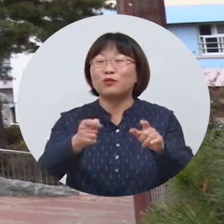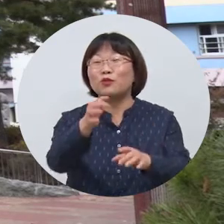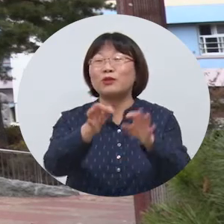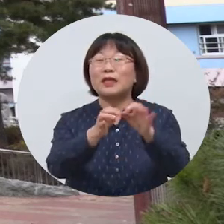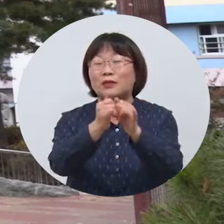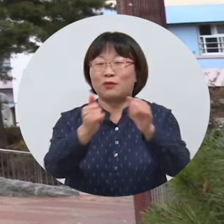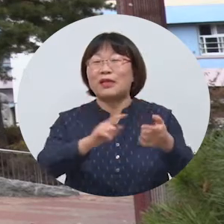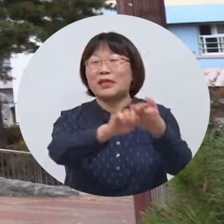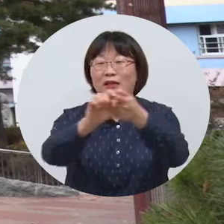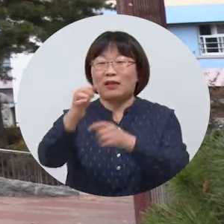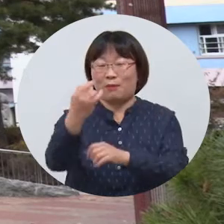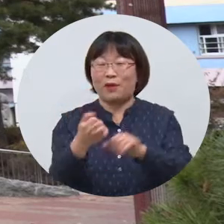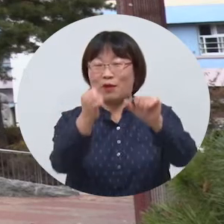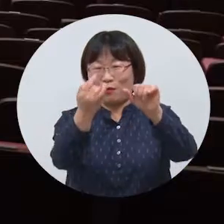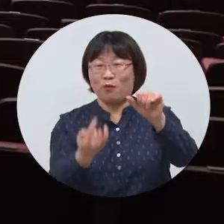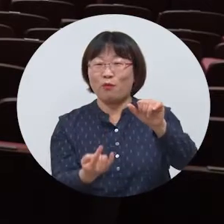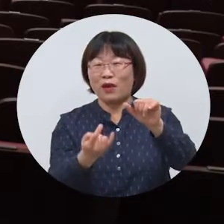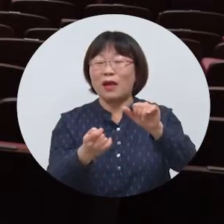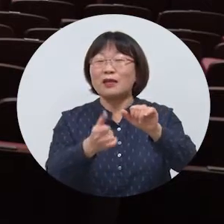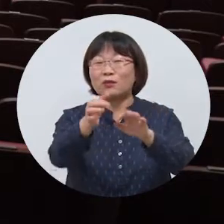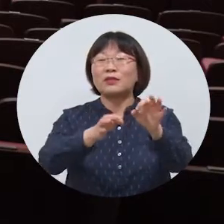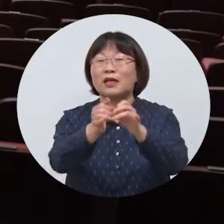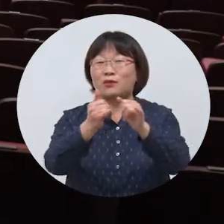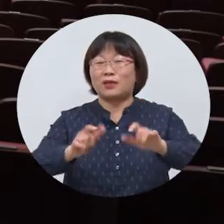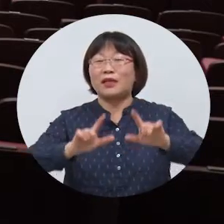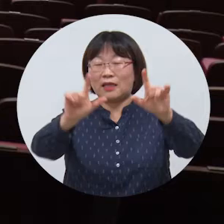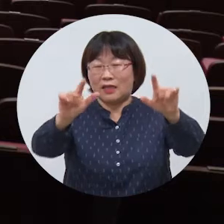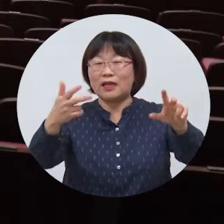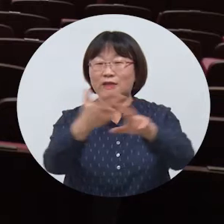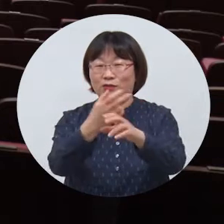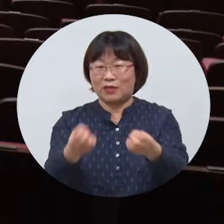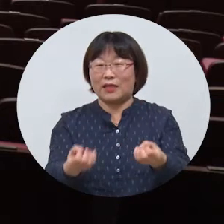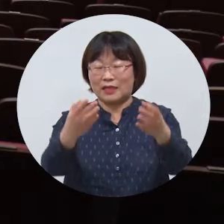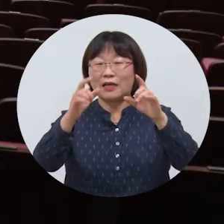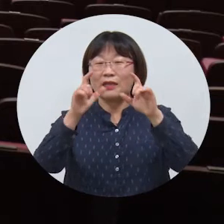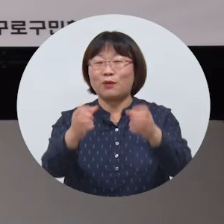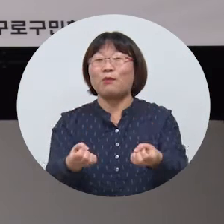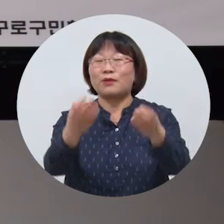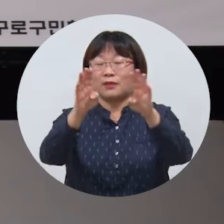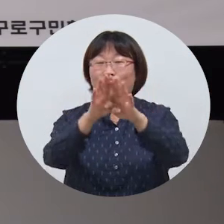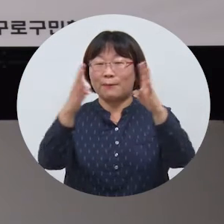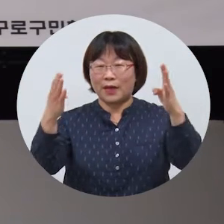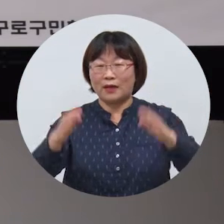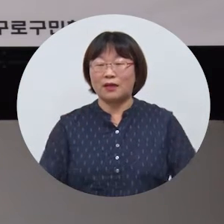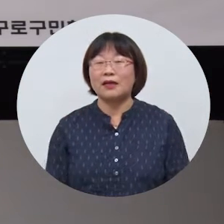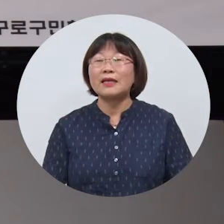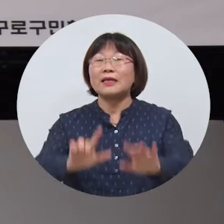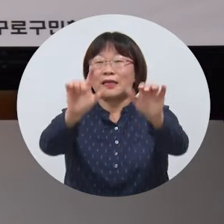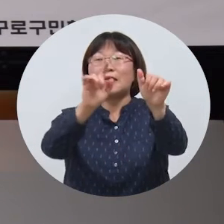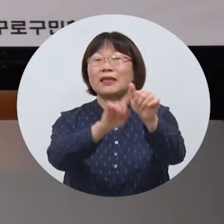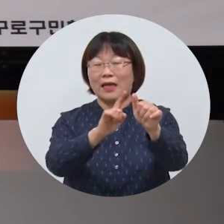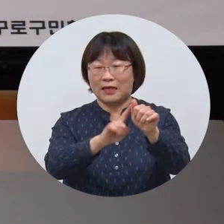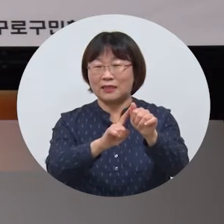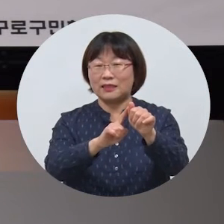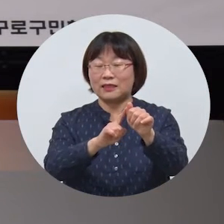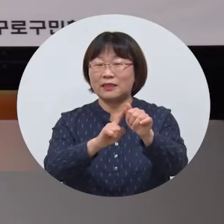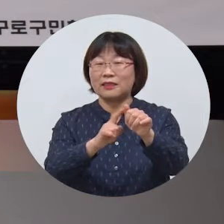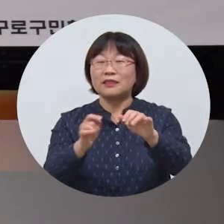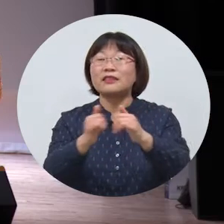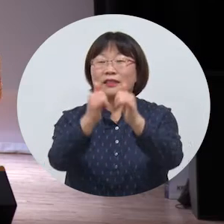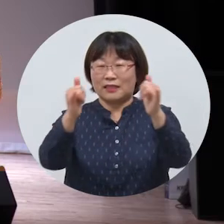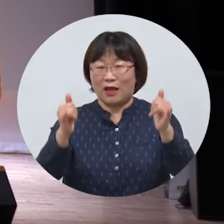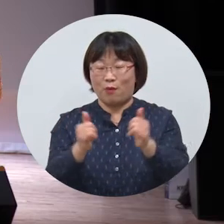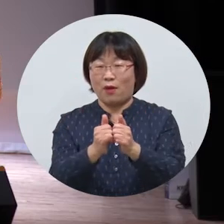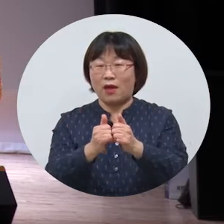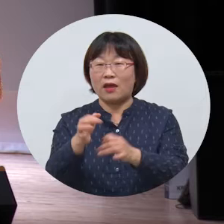구로구 소상공인연합회가 제5회 소상공인의 날 주간 행사 선포식을 개최했습니다. 소상공인의 날은